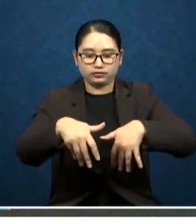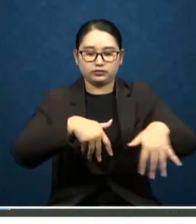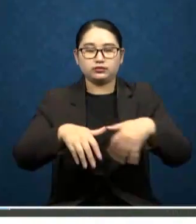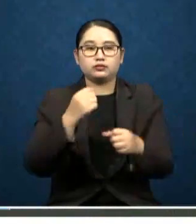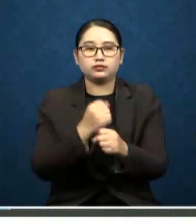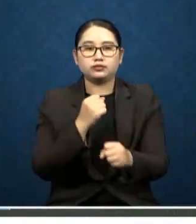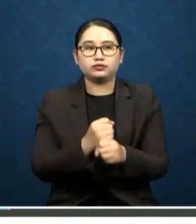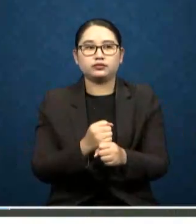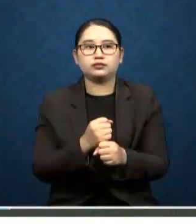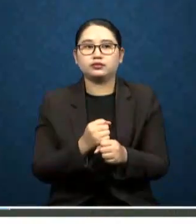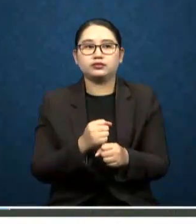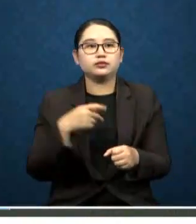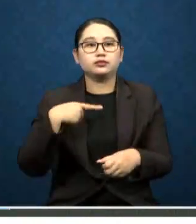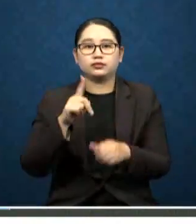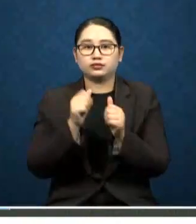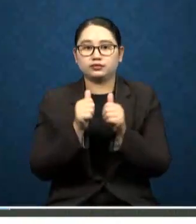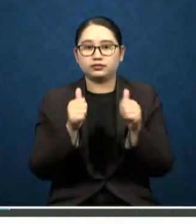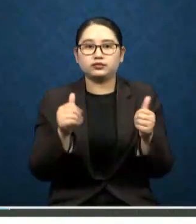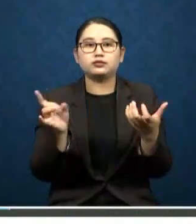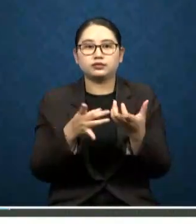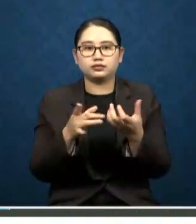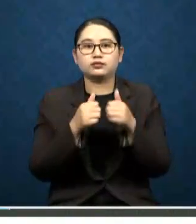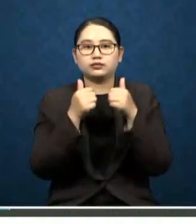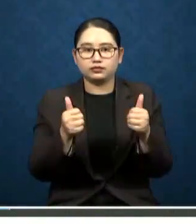เขาจะได้อย่างมีประสิทธิภาพแล้วก็คุณภาพครับขอบคุณครับ